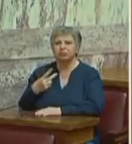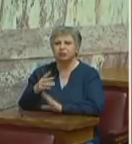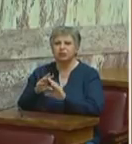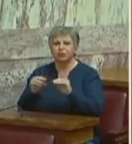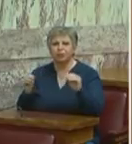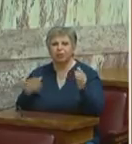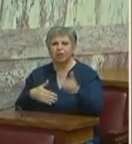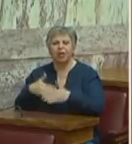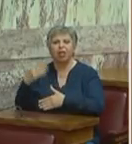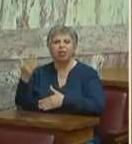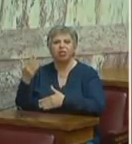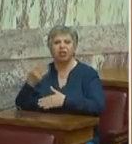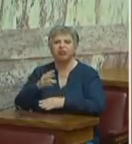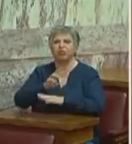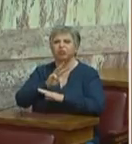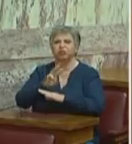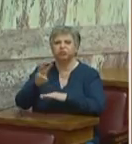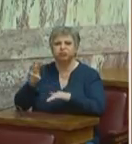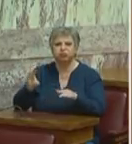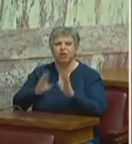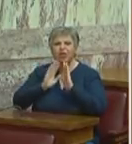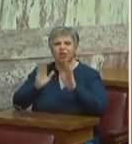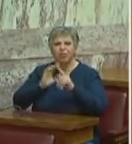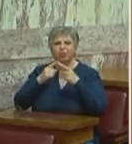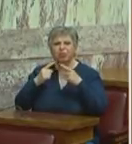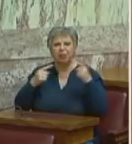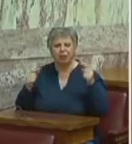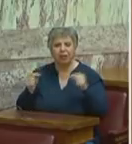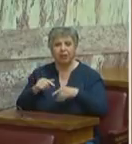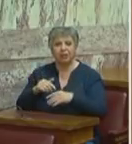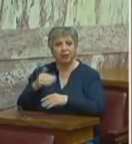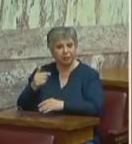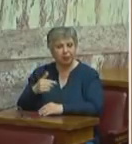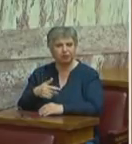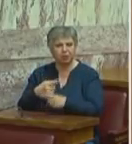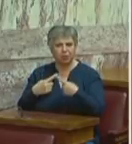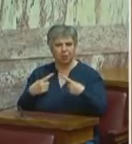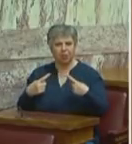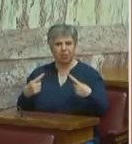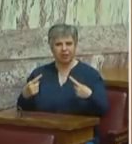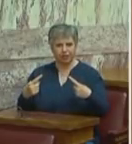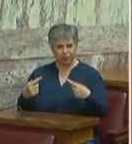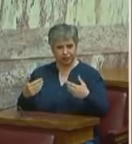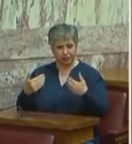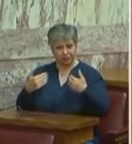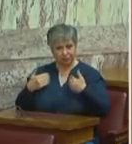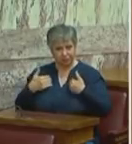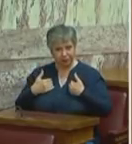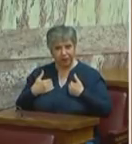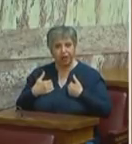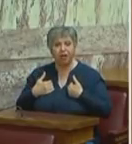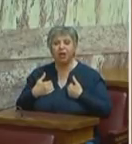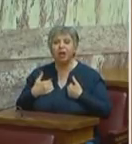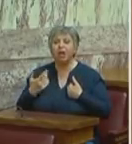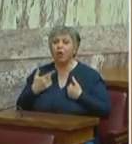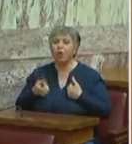δικτύωσης και ως όφυλα ανέλαβα την πρωτοβουλία να ενημερώσω αύριο το πρωί τον Πρόεδρο